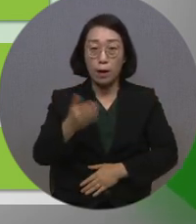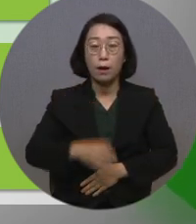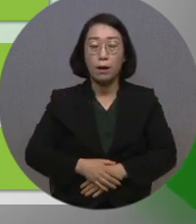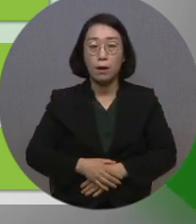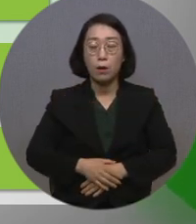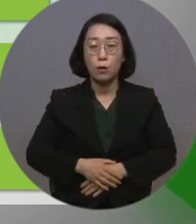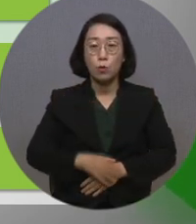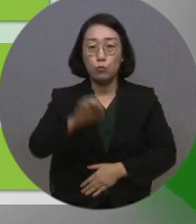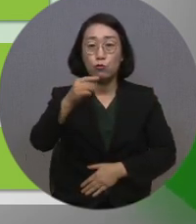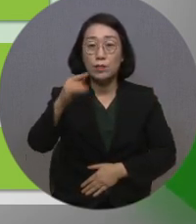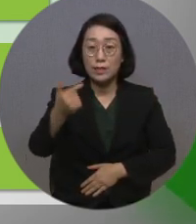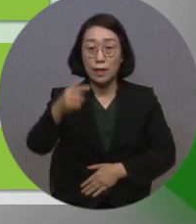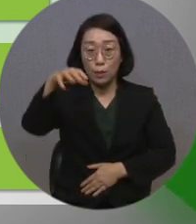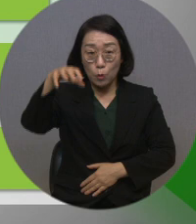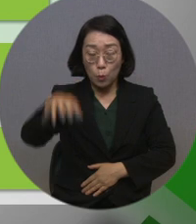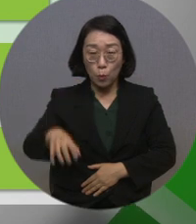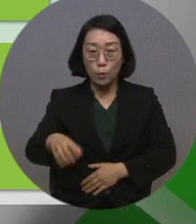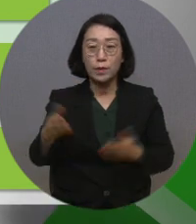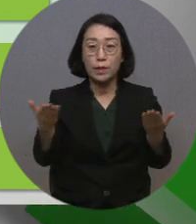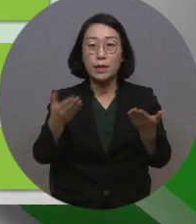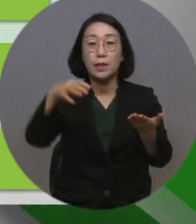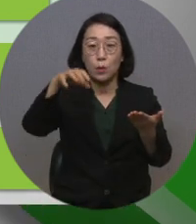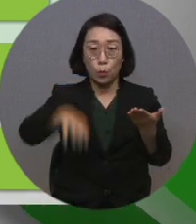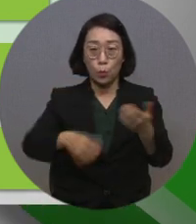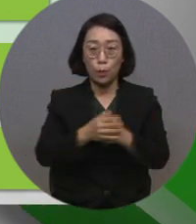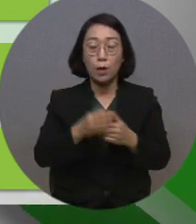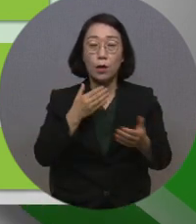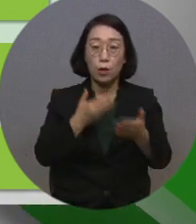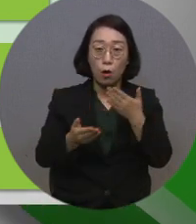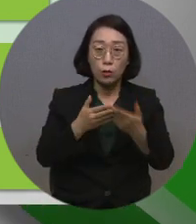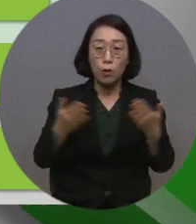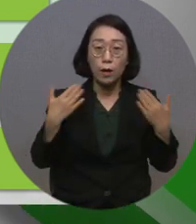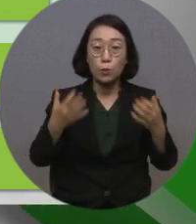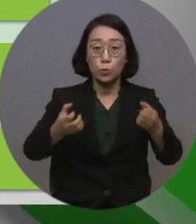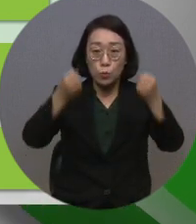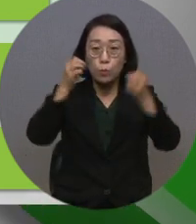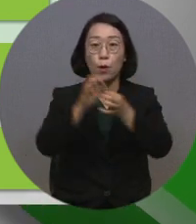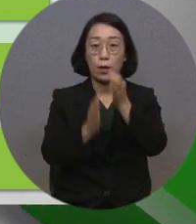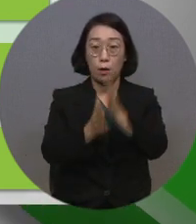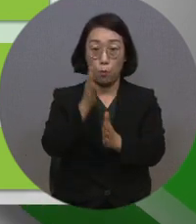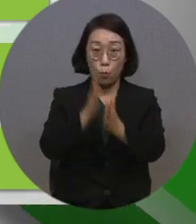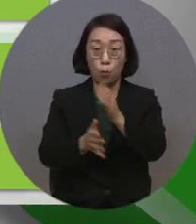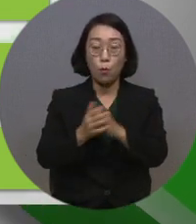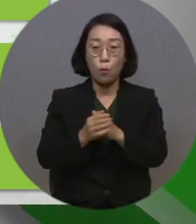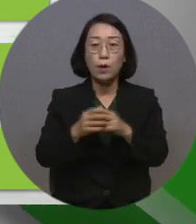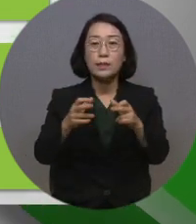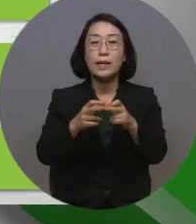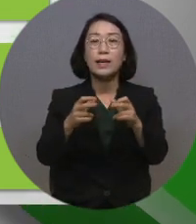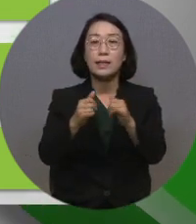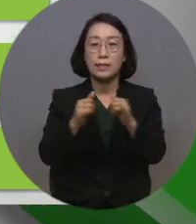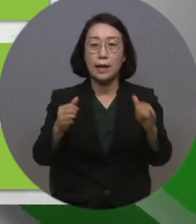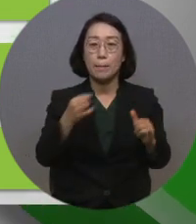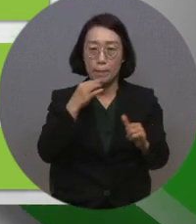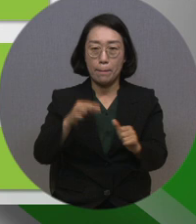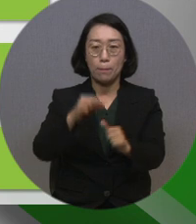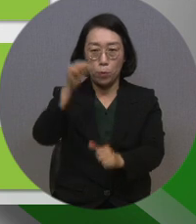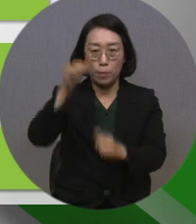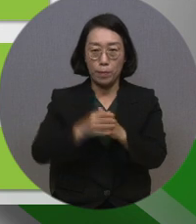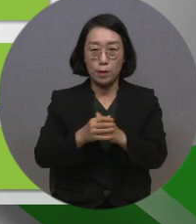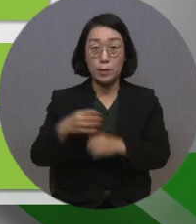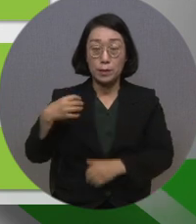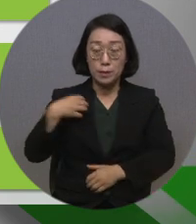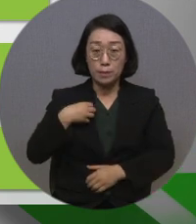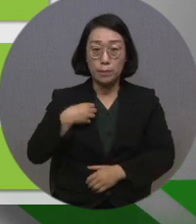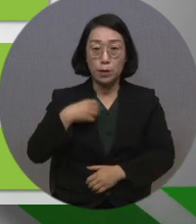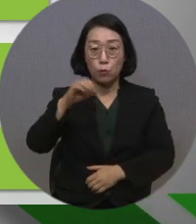근무지는 울산시 울주군입니다. 경력과 학력은 무관하며 장애인만 채용합니다.